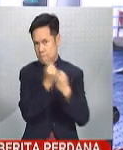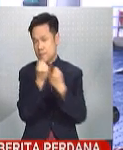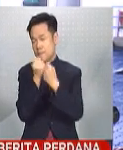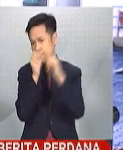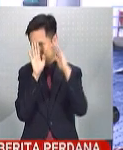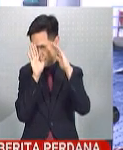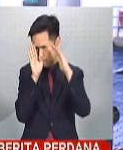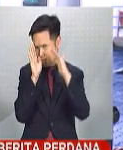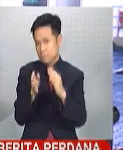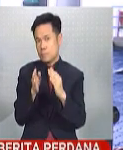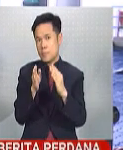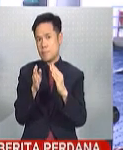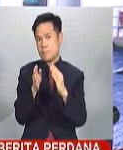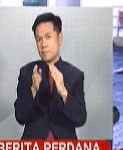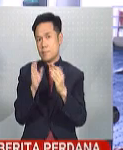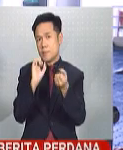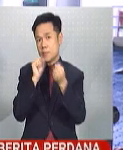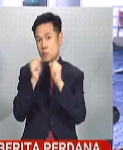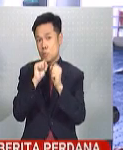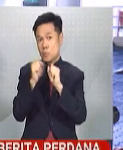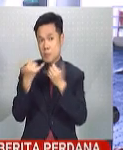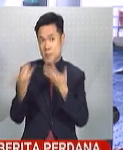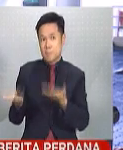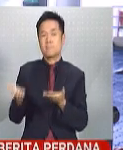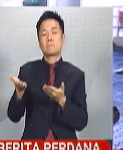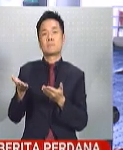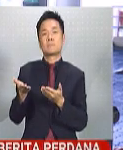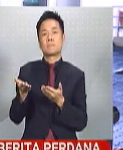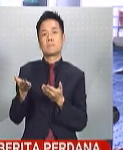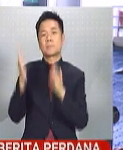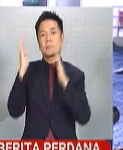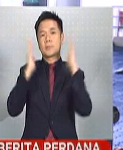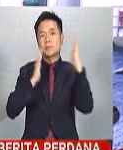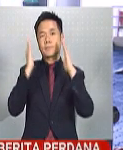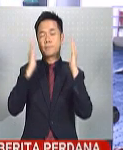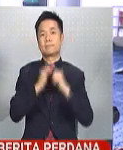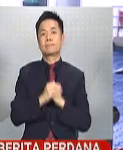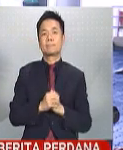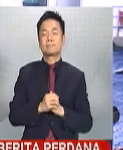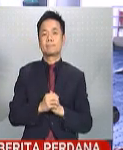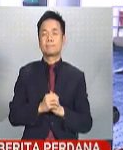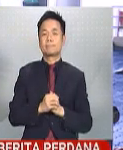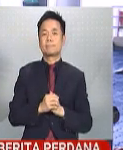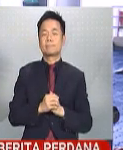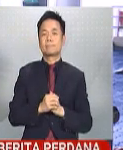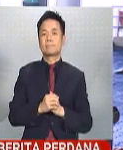kepada sukan Long Ball Malaysia supaya kita dapat